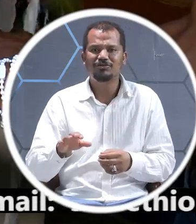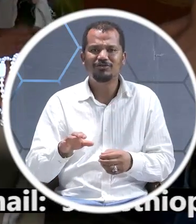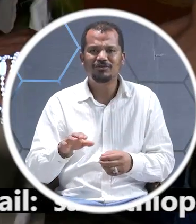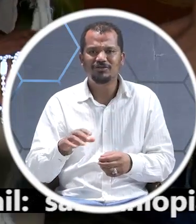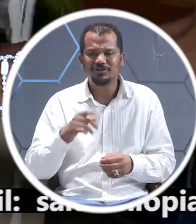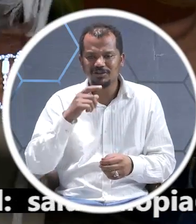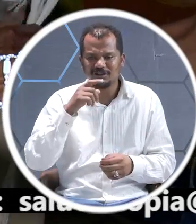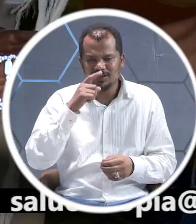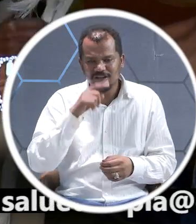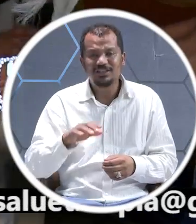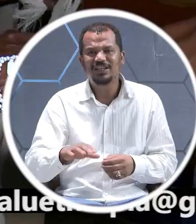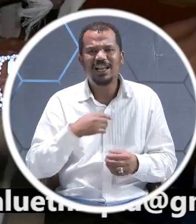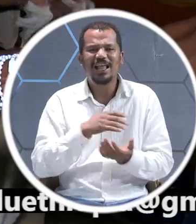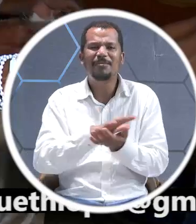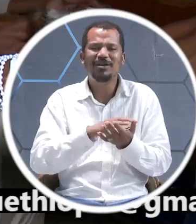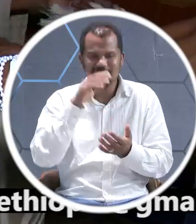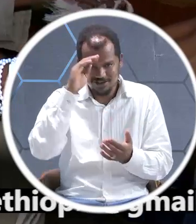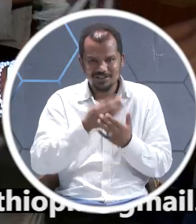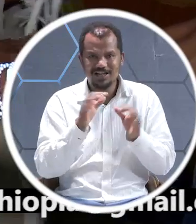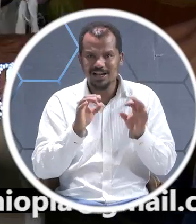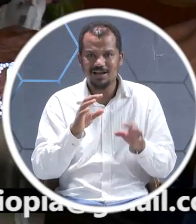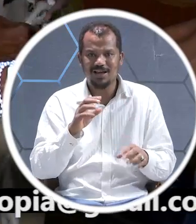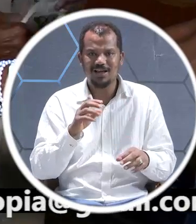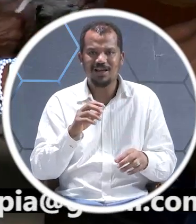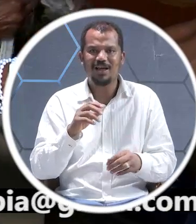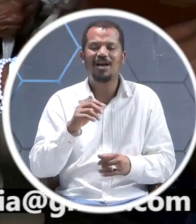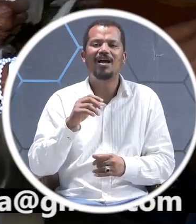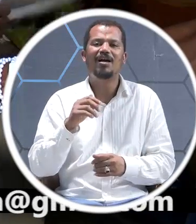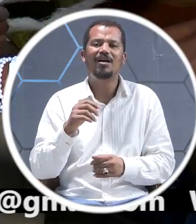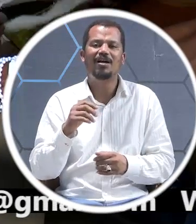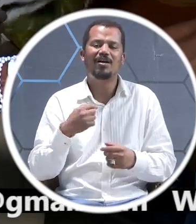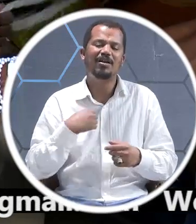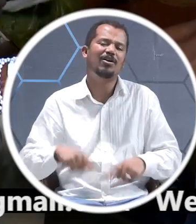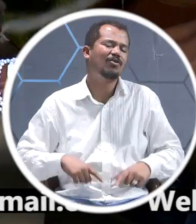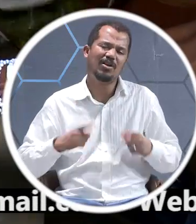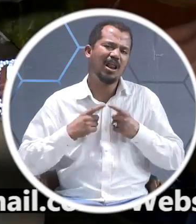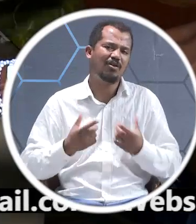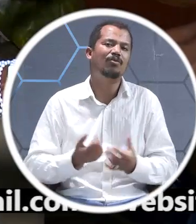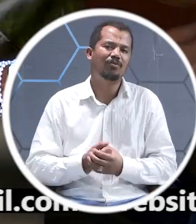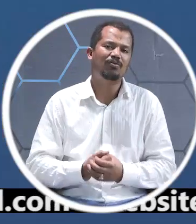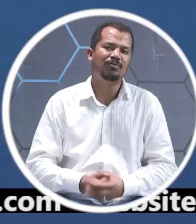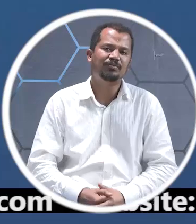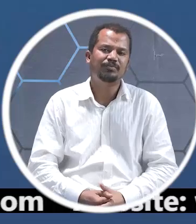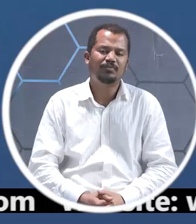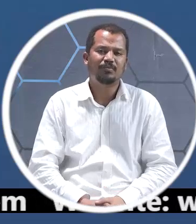ልጅ የሚያስተዳድረው አስቸጋሪ ልጅ የለኝም አንዴ ነው አብሮኝ ምኖር አንዱም ተዳሪዟል ያው ኖራለሁ እንዴ